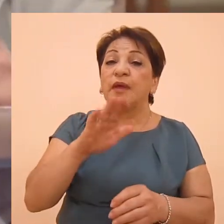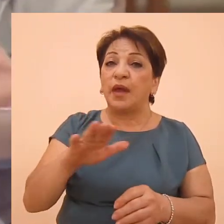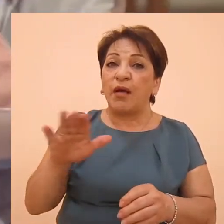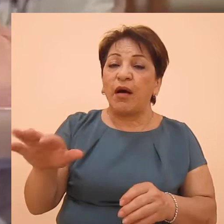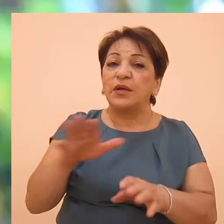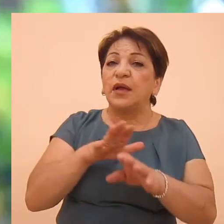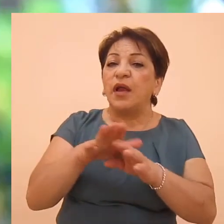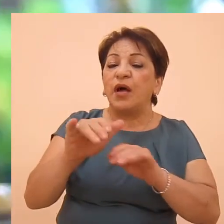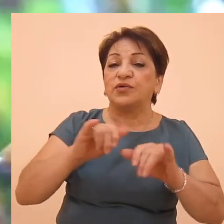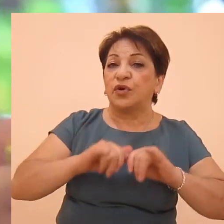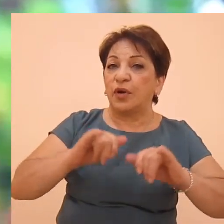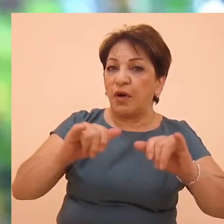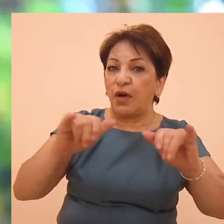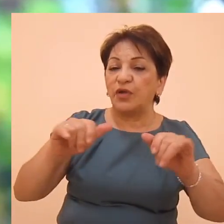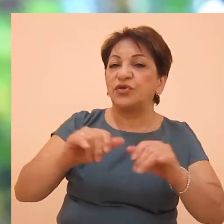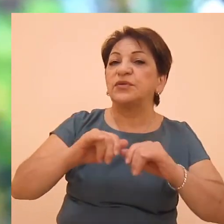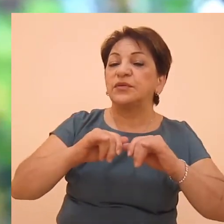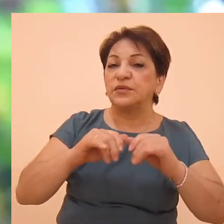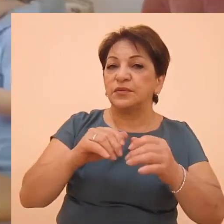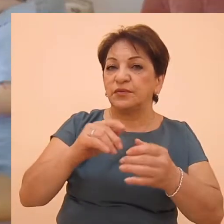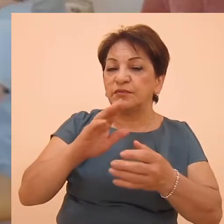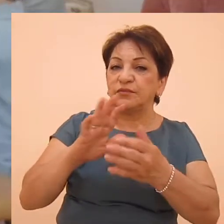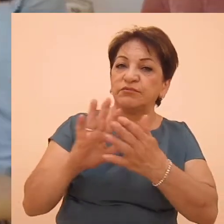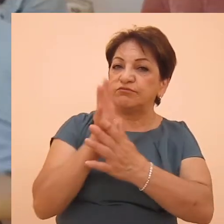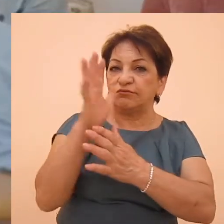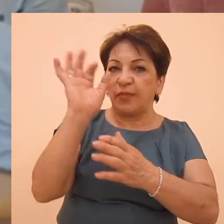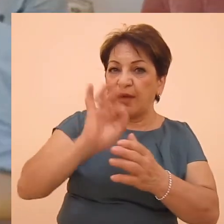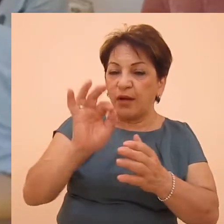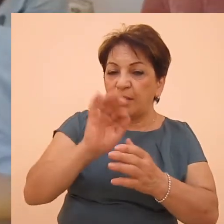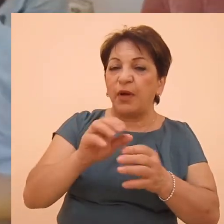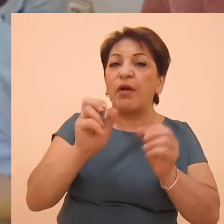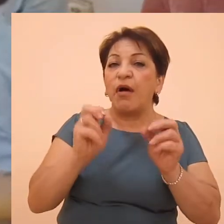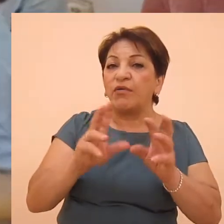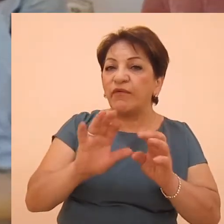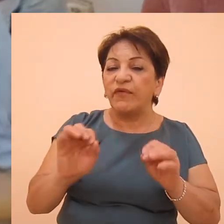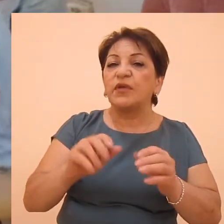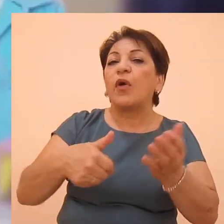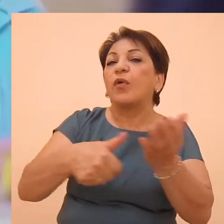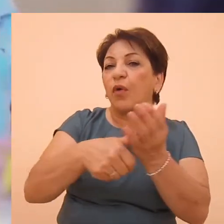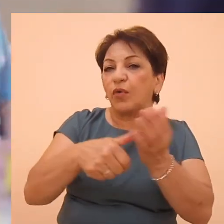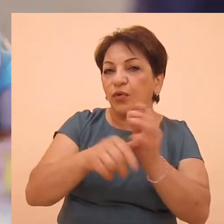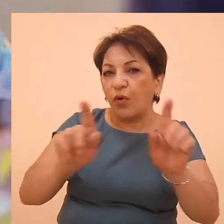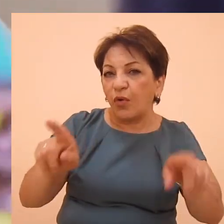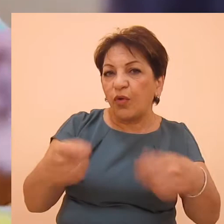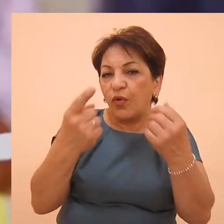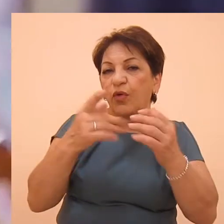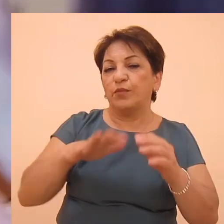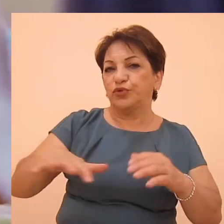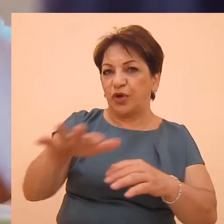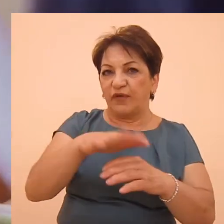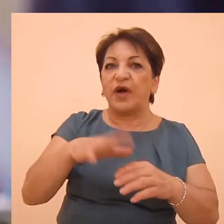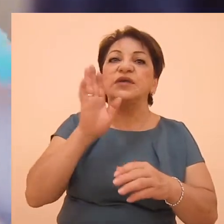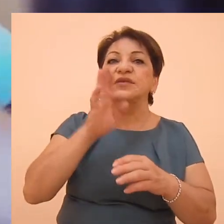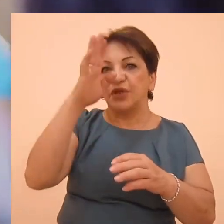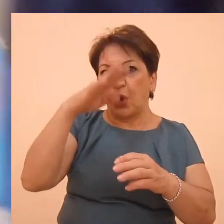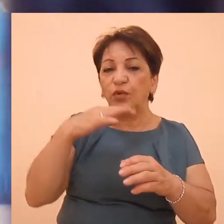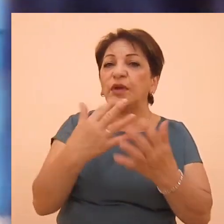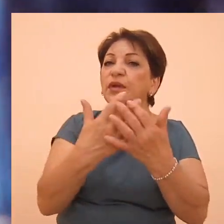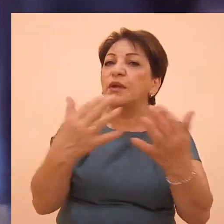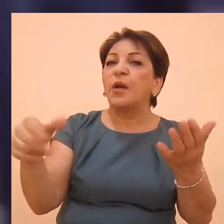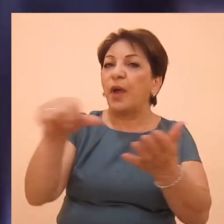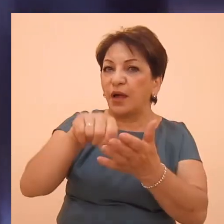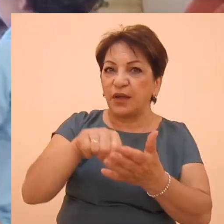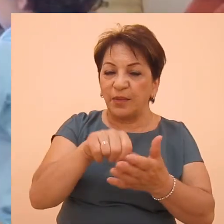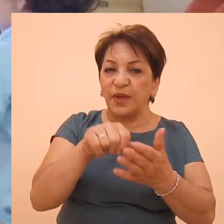Երեխաներին լիարժեք աճի և զարգացման համար անհրաժեշտ է անվտանգ և խթանող միջավայր։ Ծնողների և ընտանիքի այլ անդամների